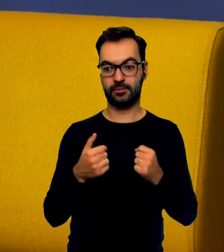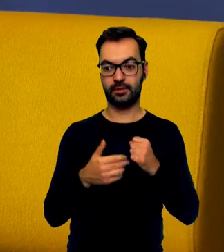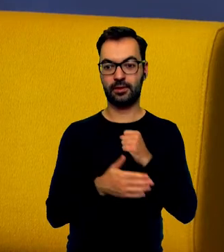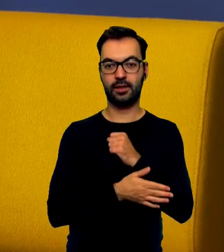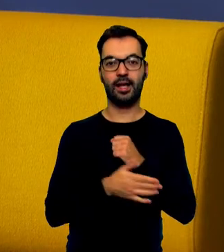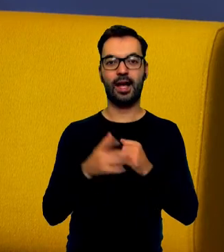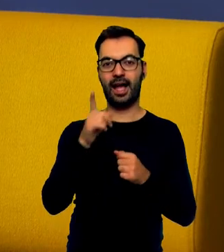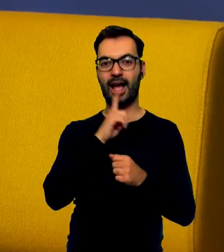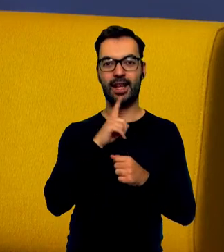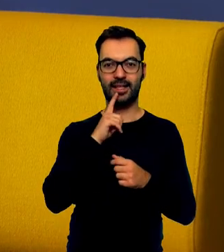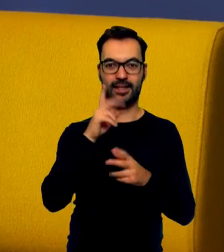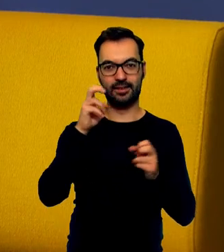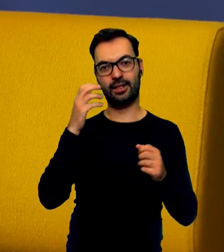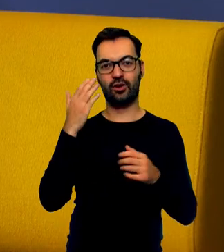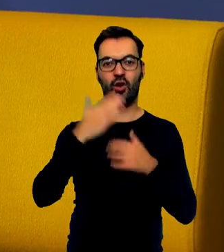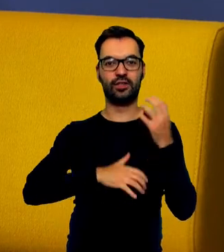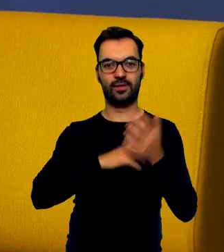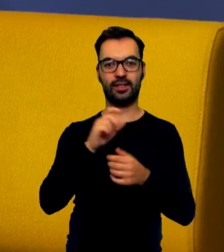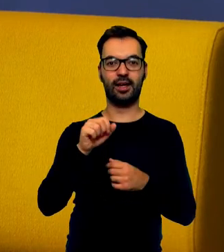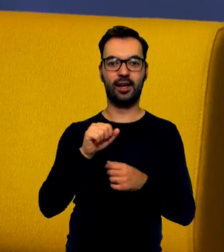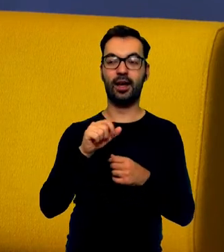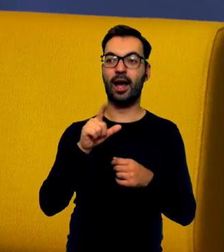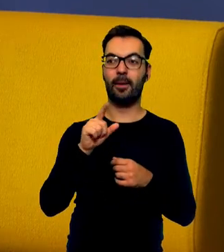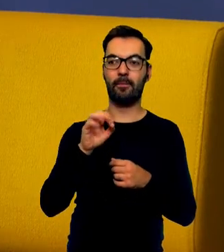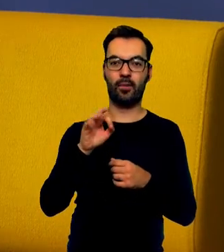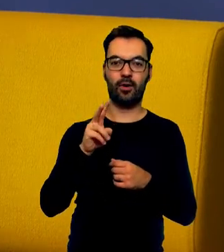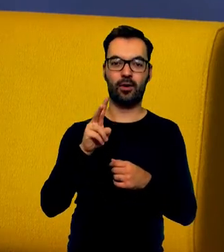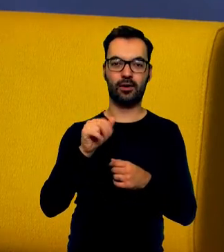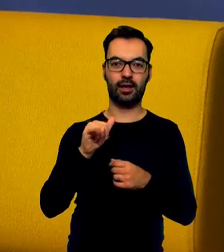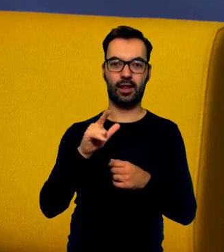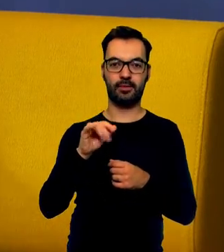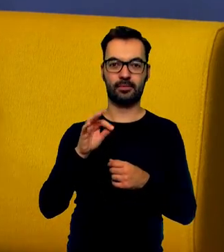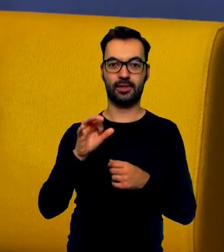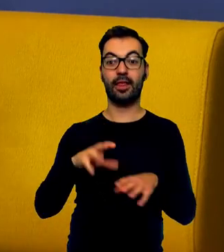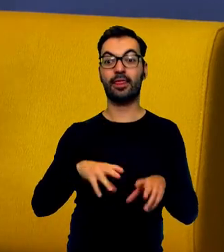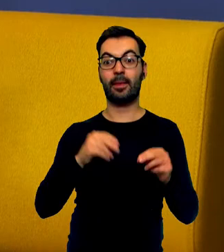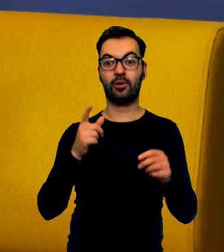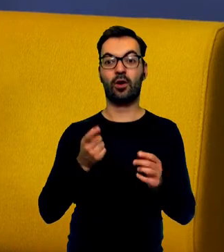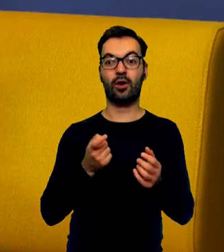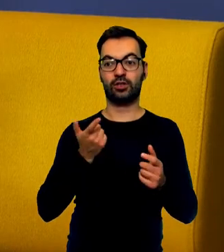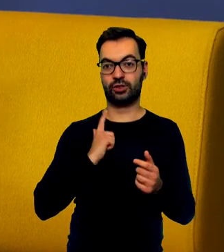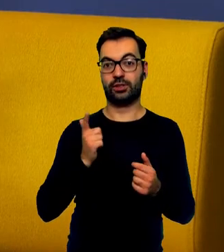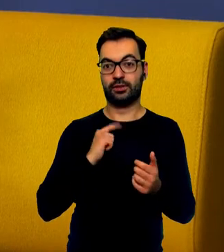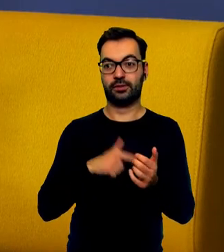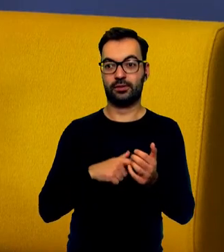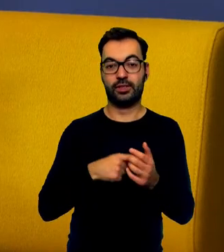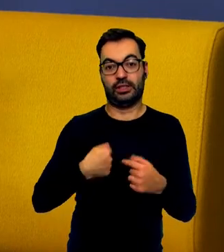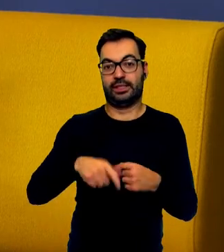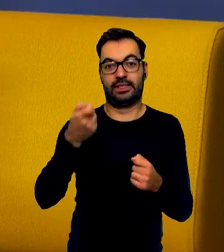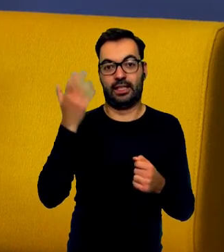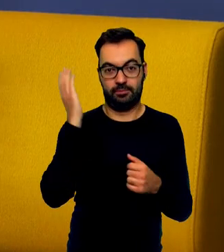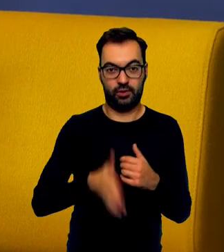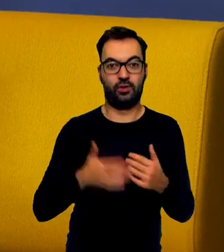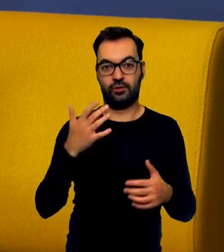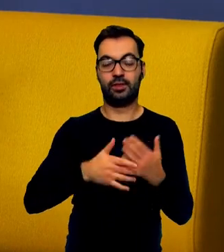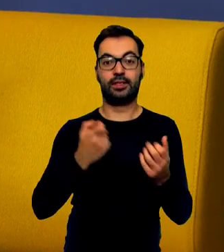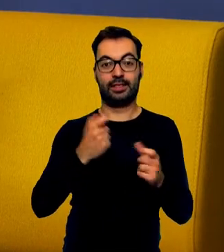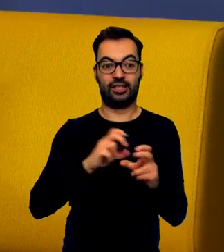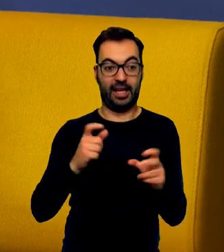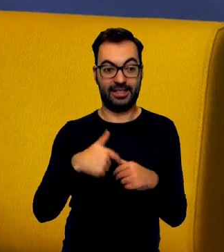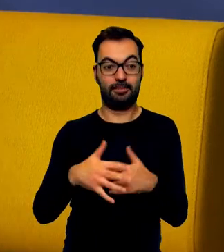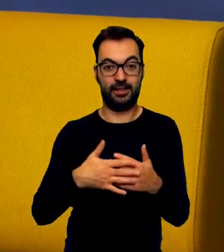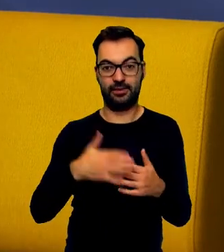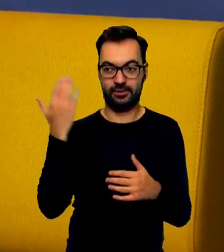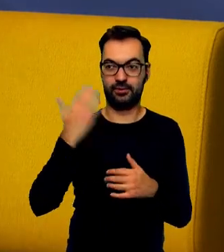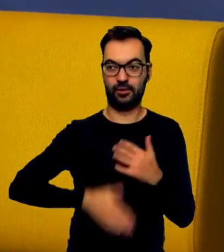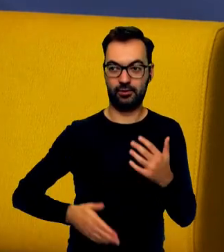sensie religią apokaliptyczną. Oni tam na początku oczekiwali, że to jest rychło, że czas jest